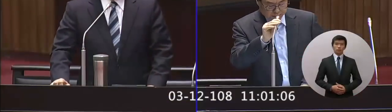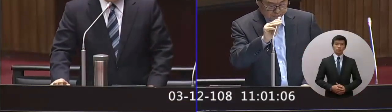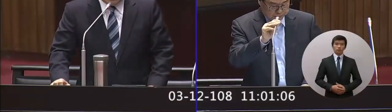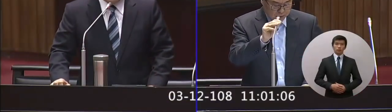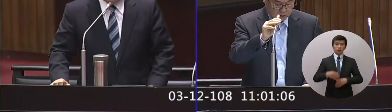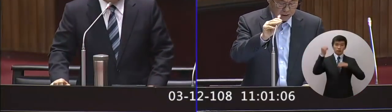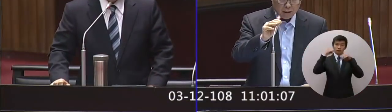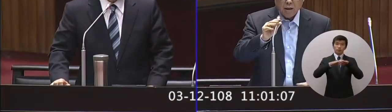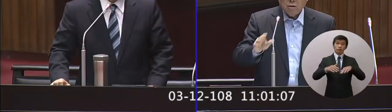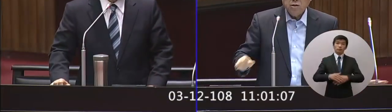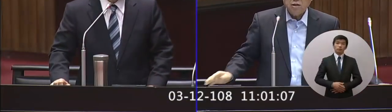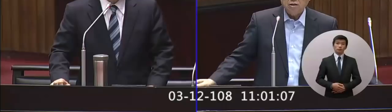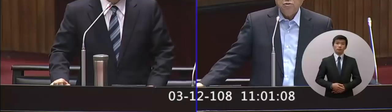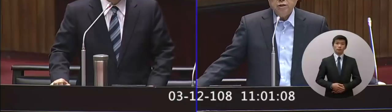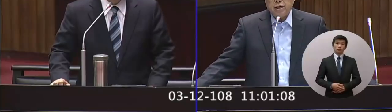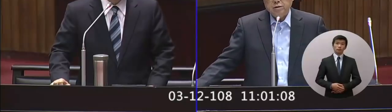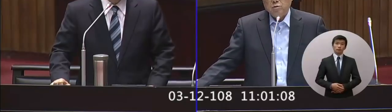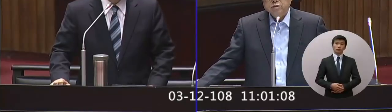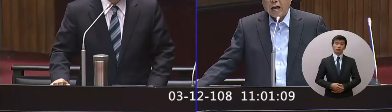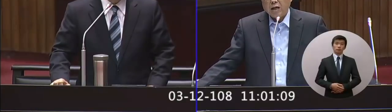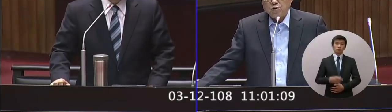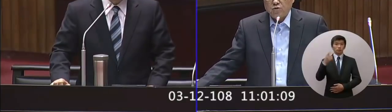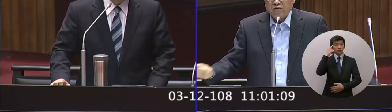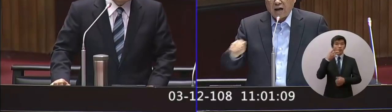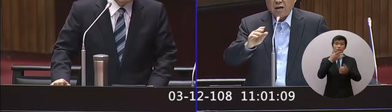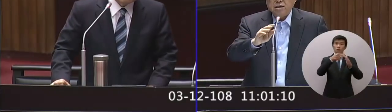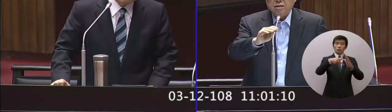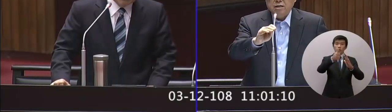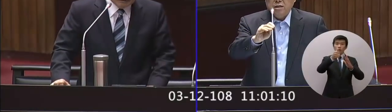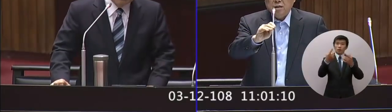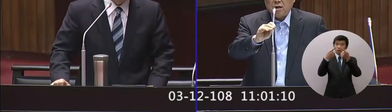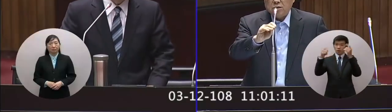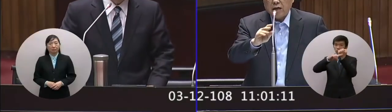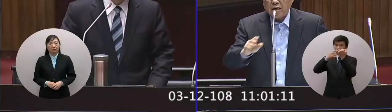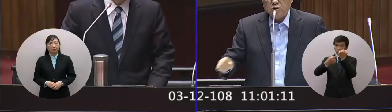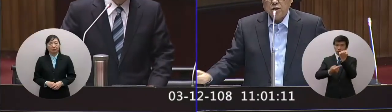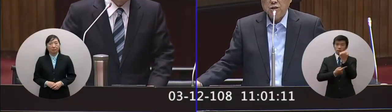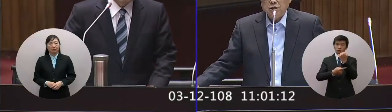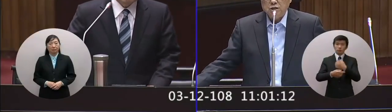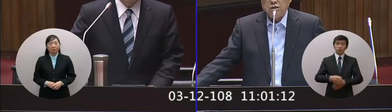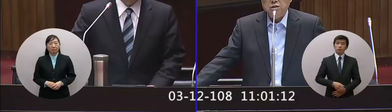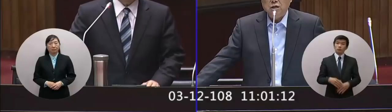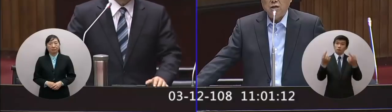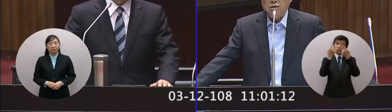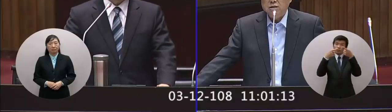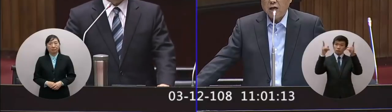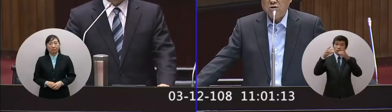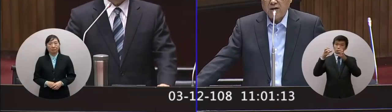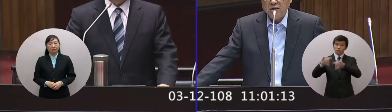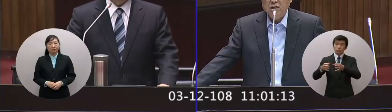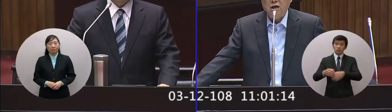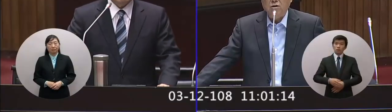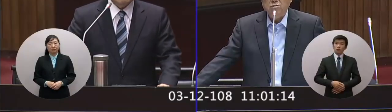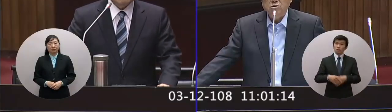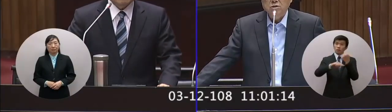院长早。 委员你好。 院长，我们大学法，大学的设置啊，大